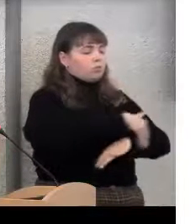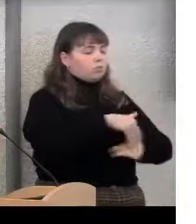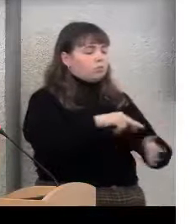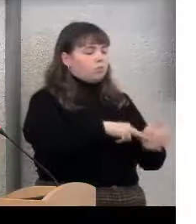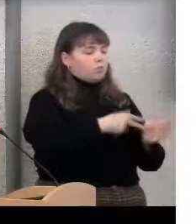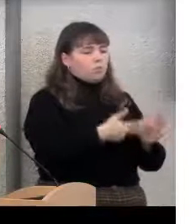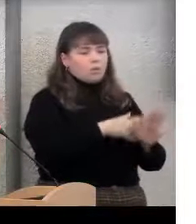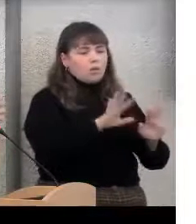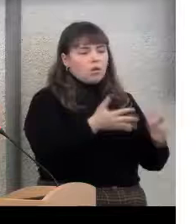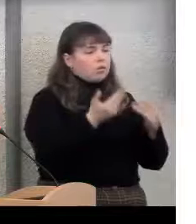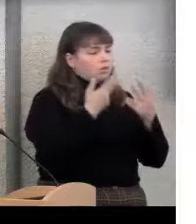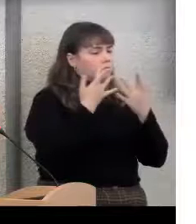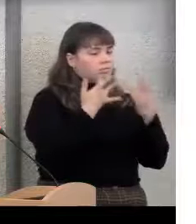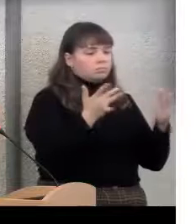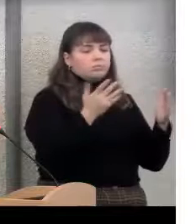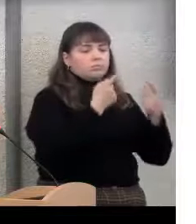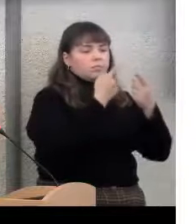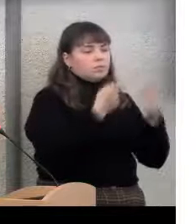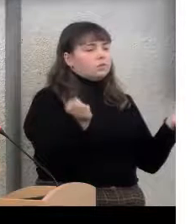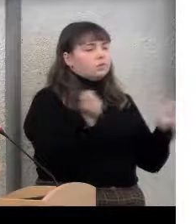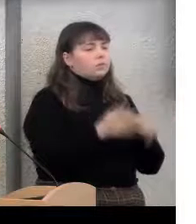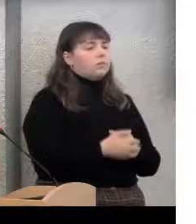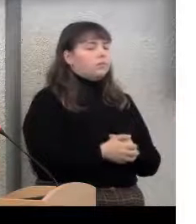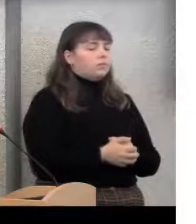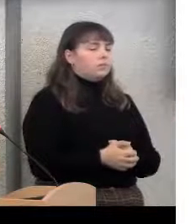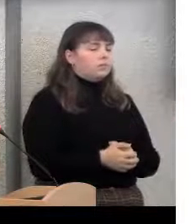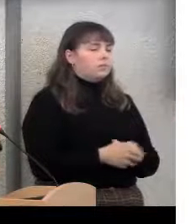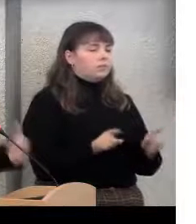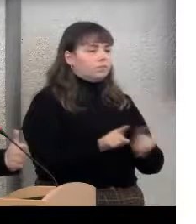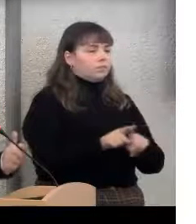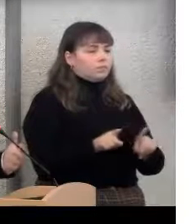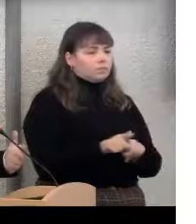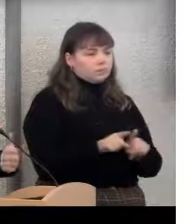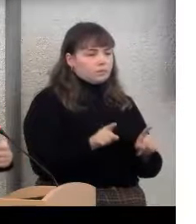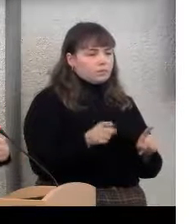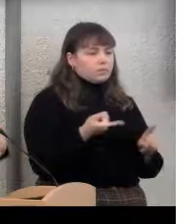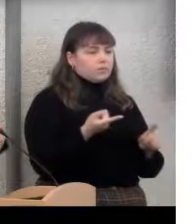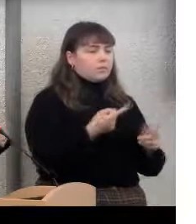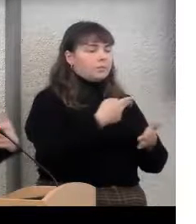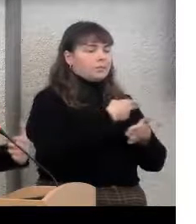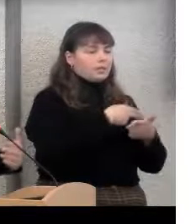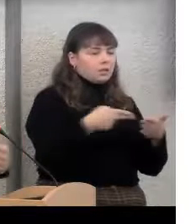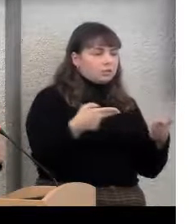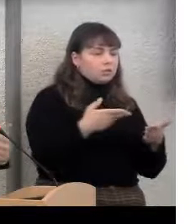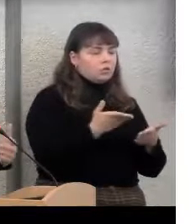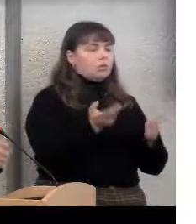planą. Infrastruktūros temoje įsteigti startuolių inkubavimo